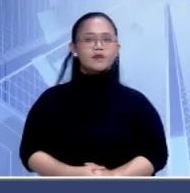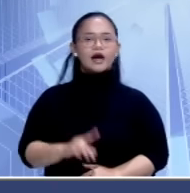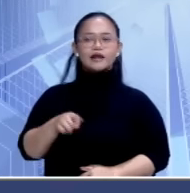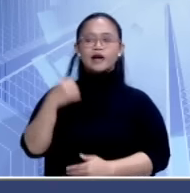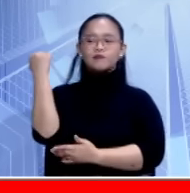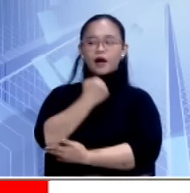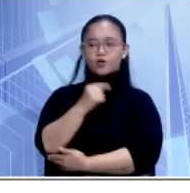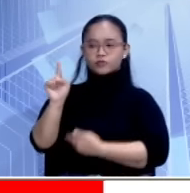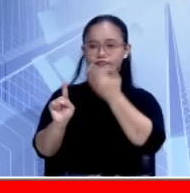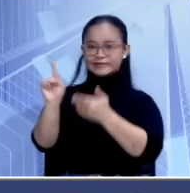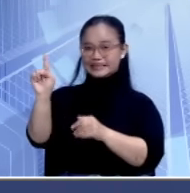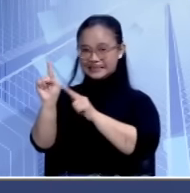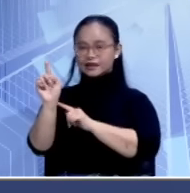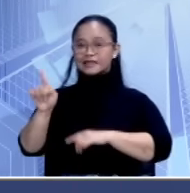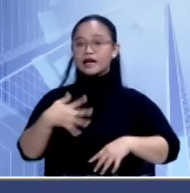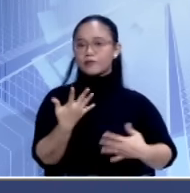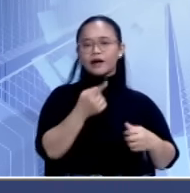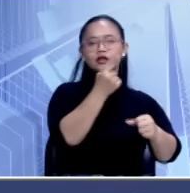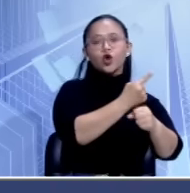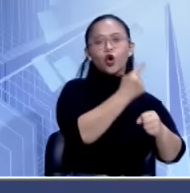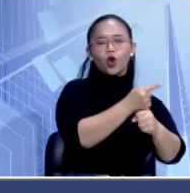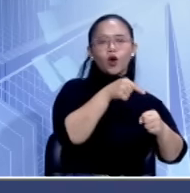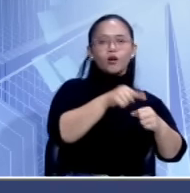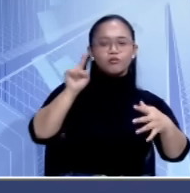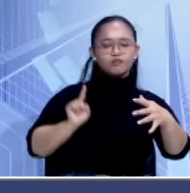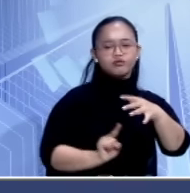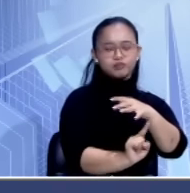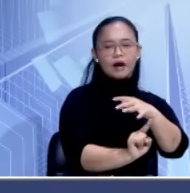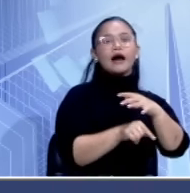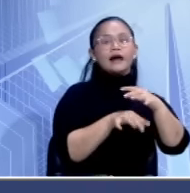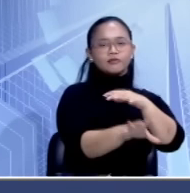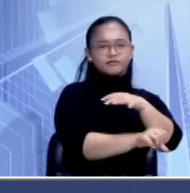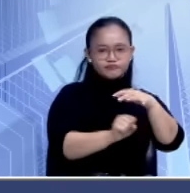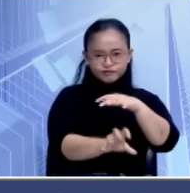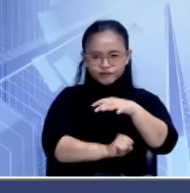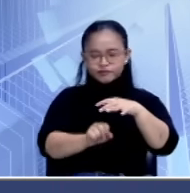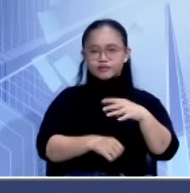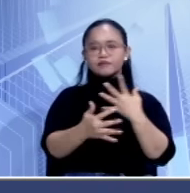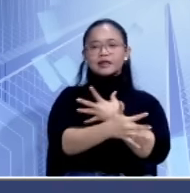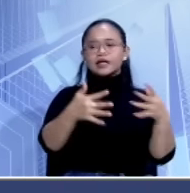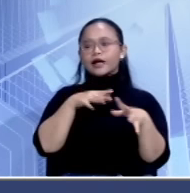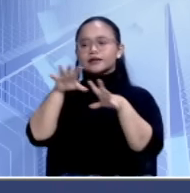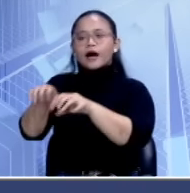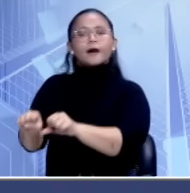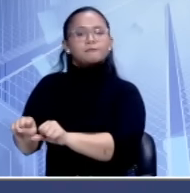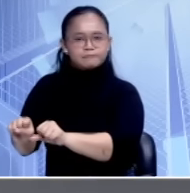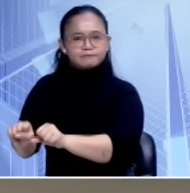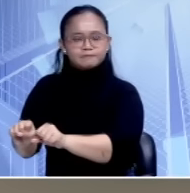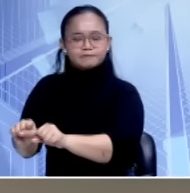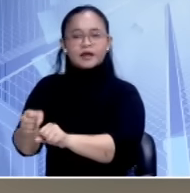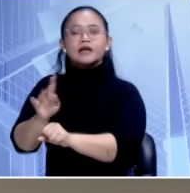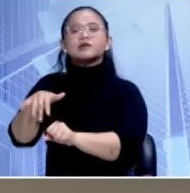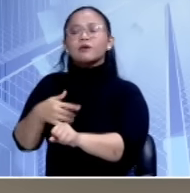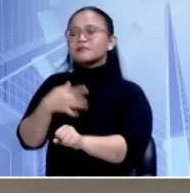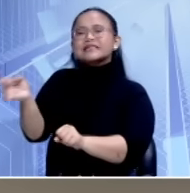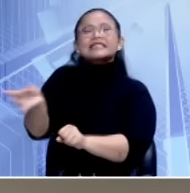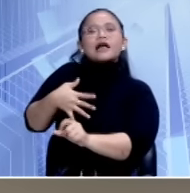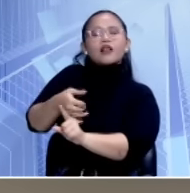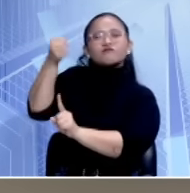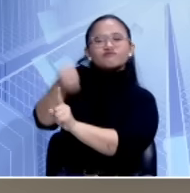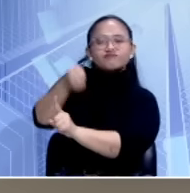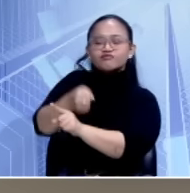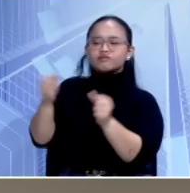Pelaku pembobolan minimarket ditangkap warga di Jalan Erlangga, Desa Seduri, Kabupaten Mojokerto. Warga yang geram langsung